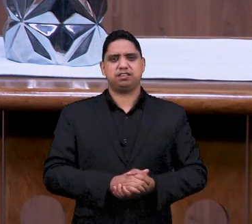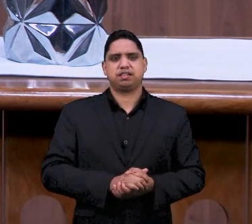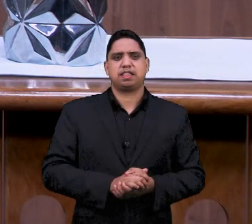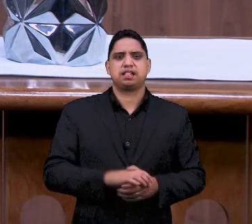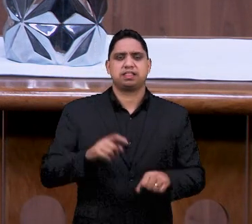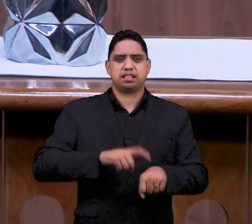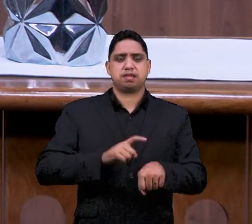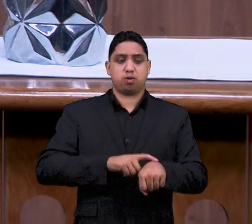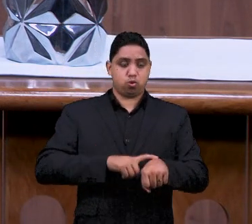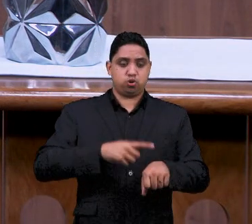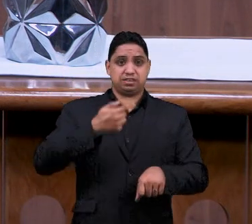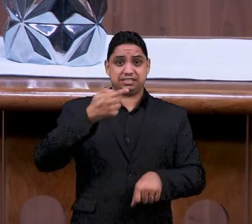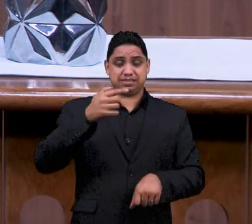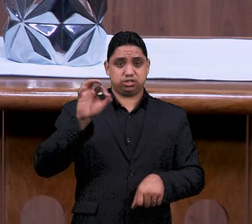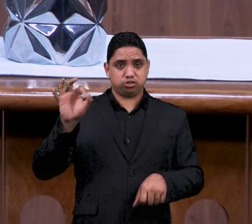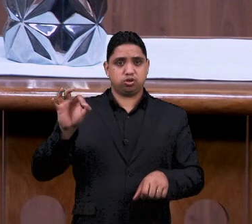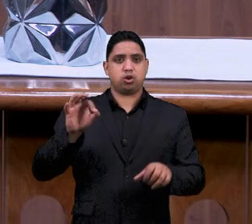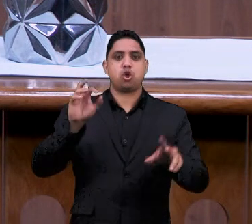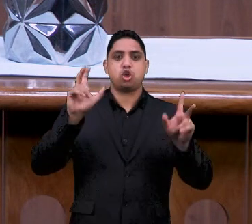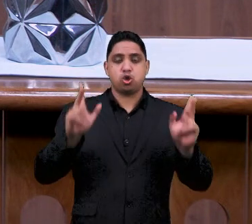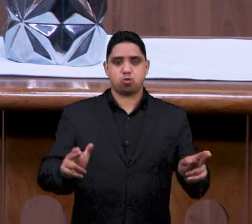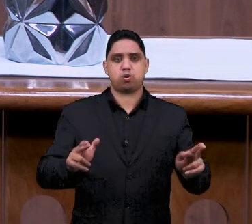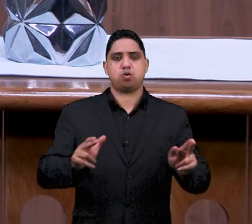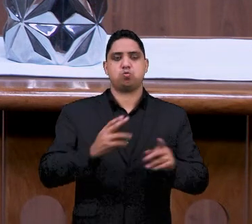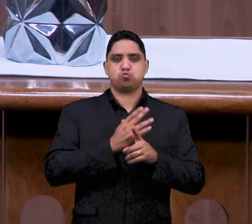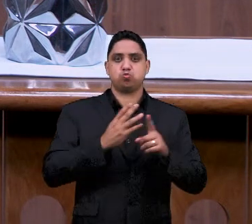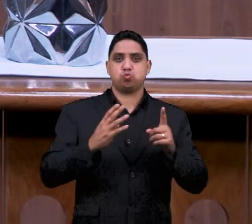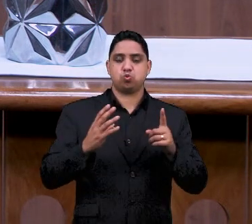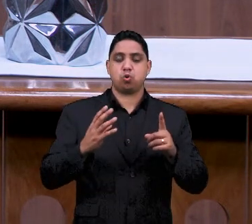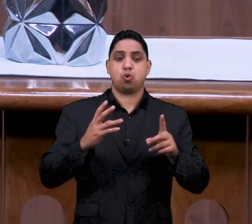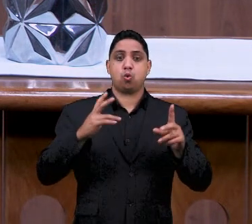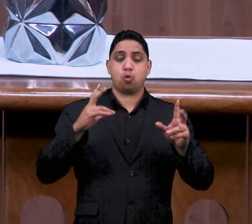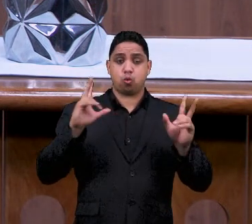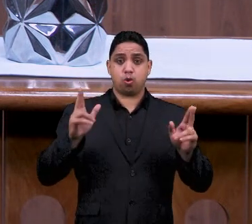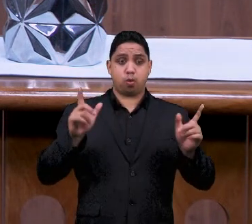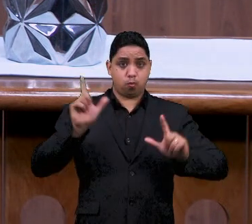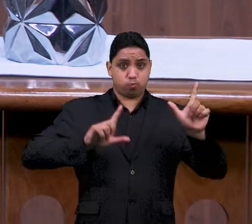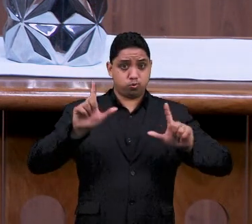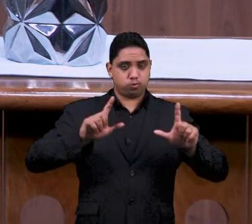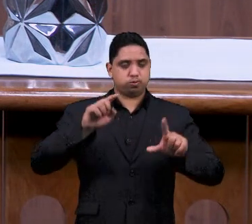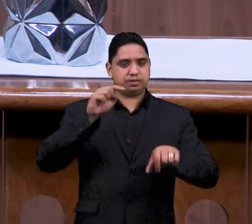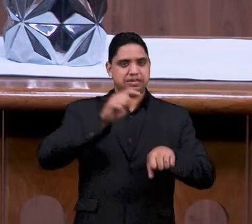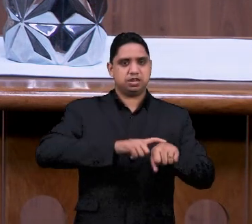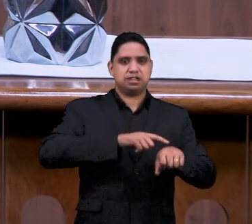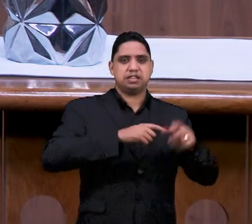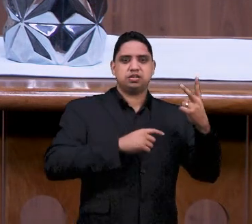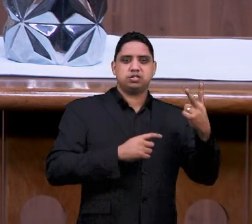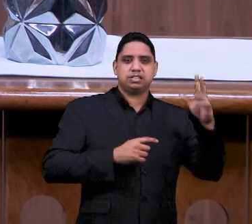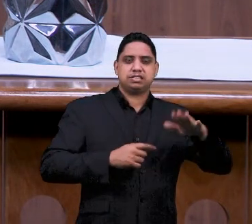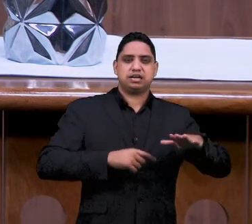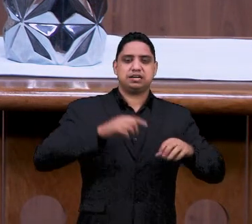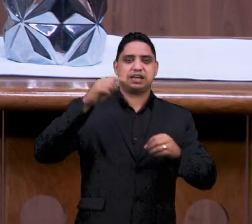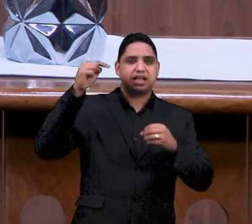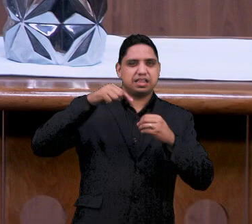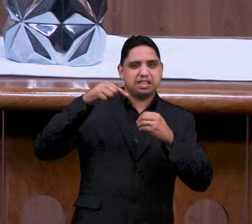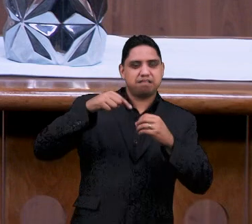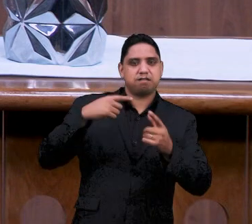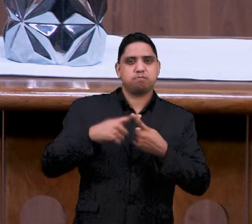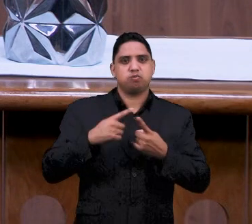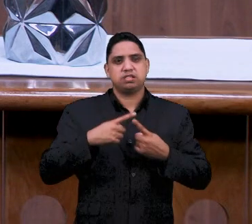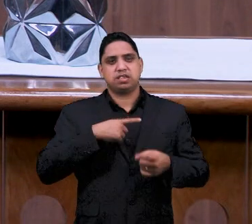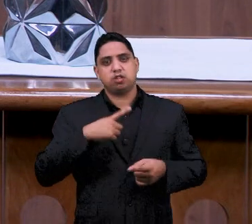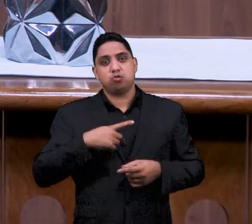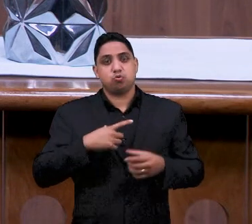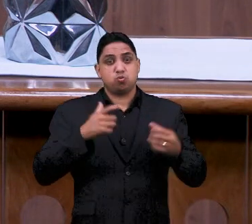de TV à 19 heures qui transmet le même programmation de 14 heures. Pourquoi? Parce qu'il y a des endroits où la Rede TV